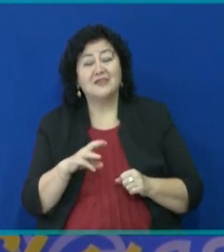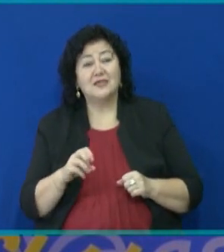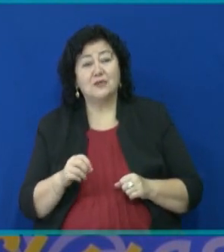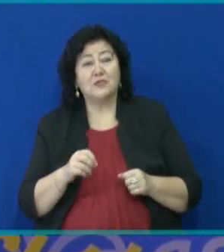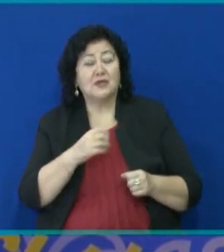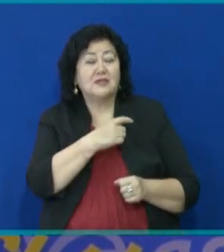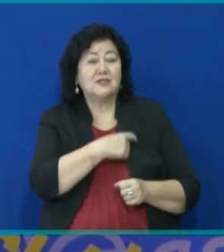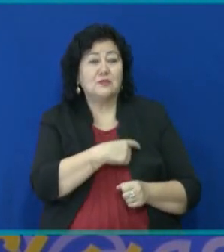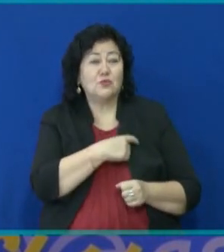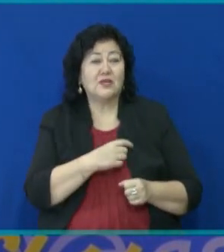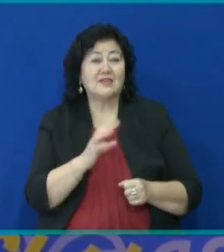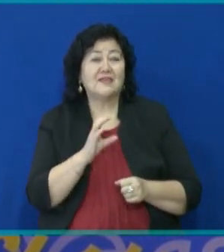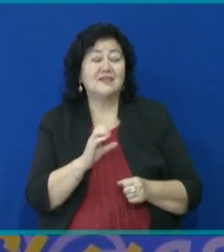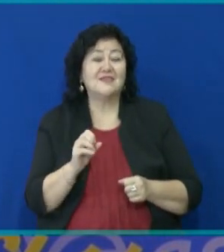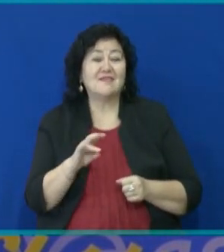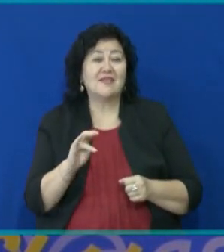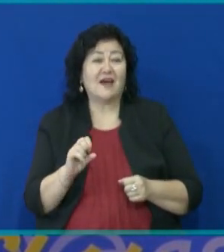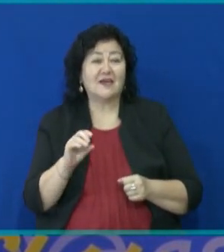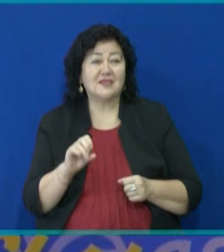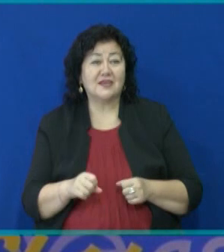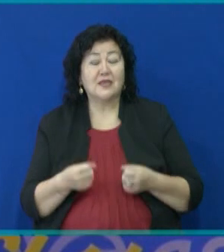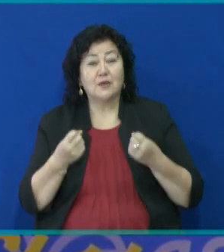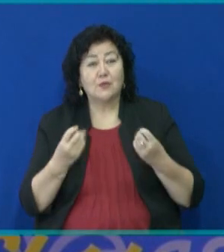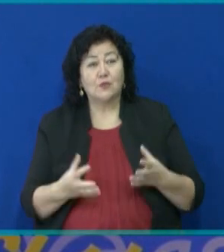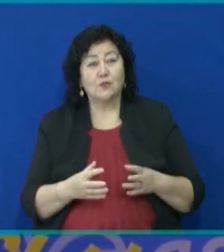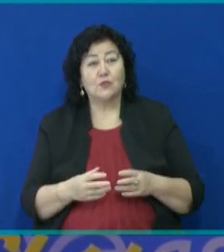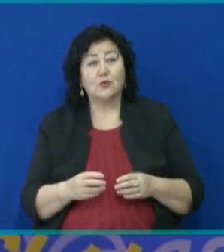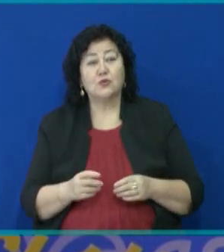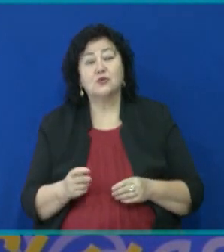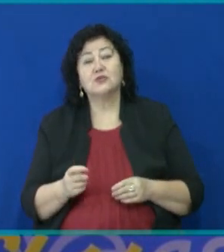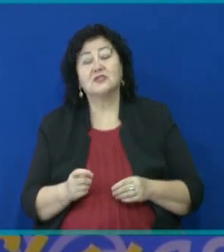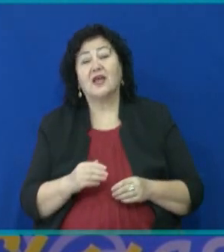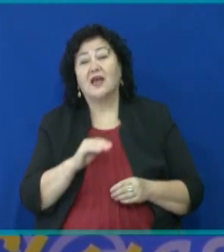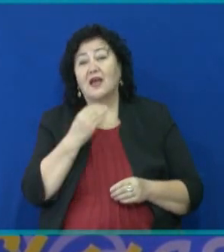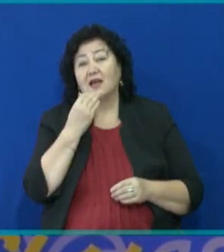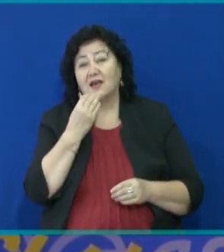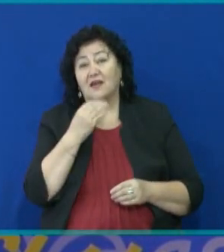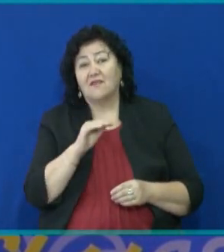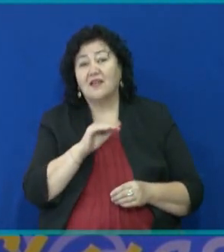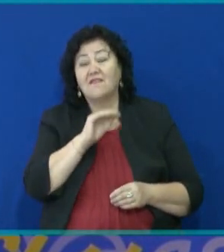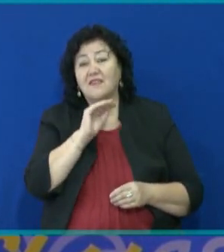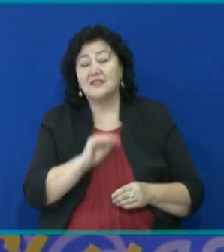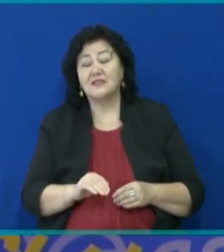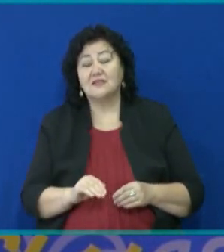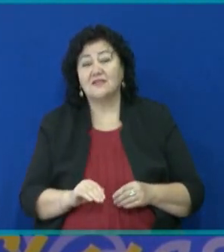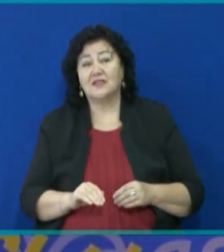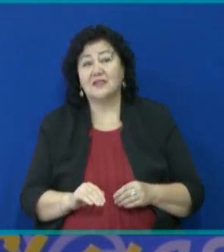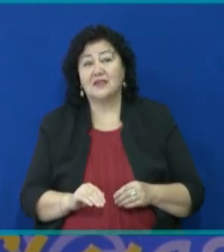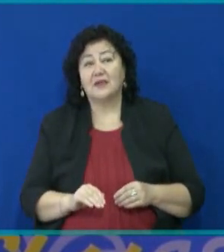депутаты Сената парламента и просто высококвалифицированные врачи, которые